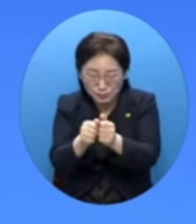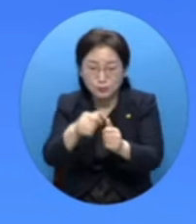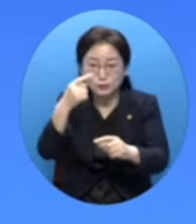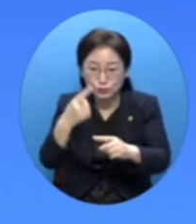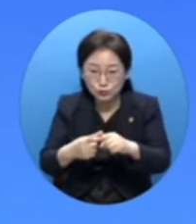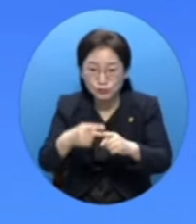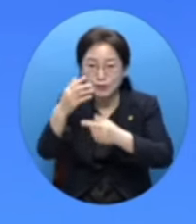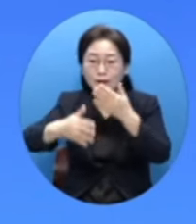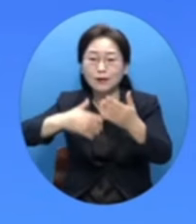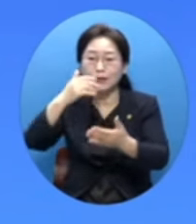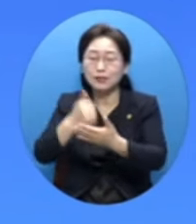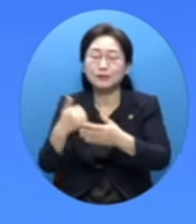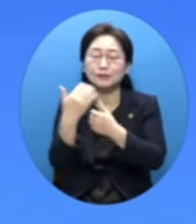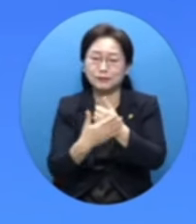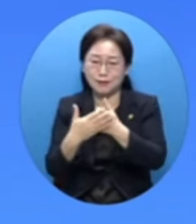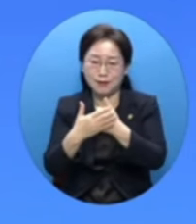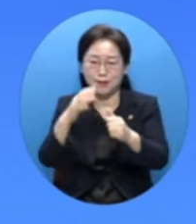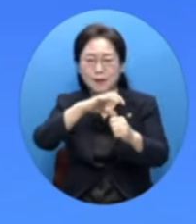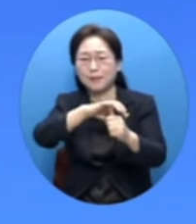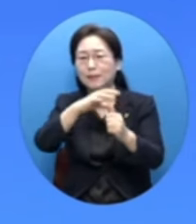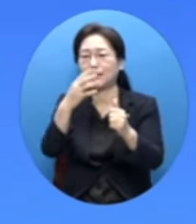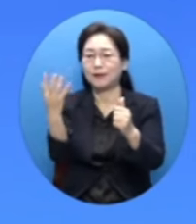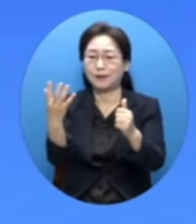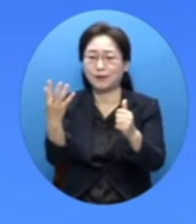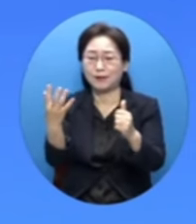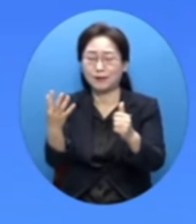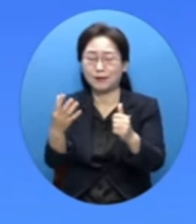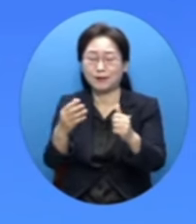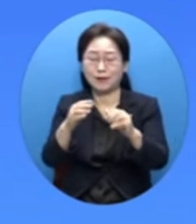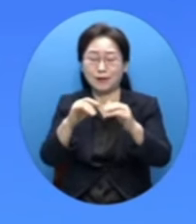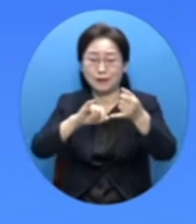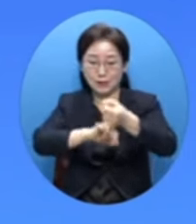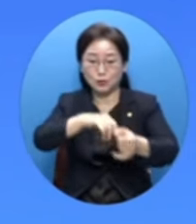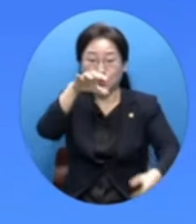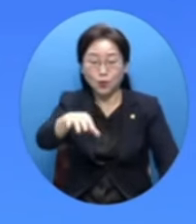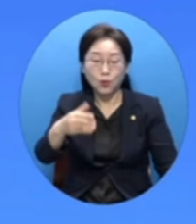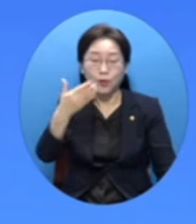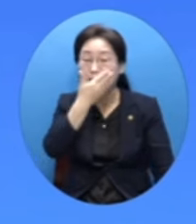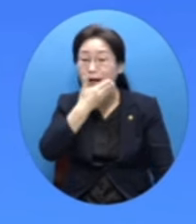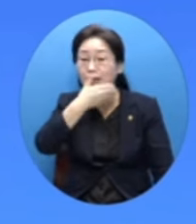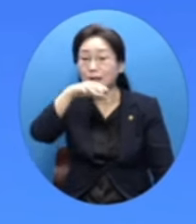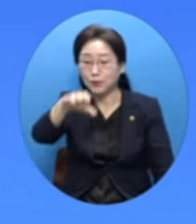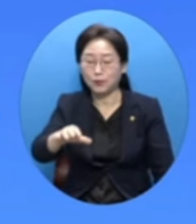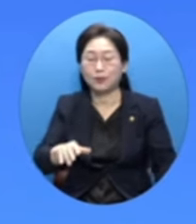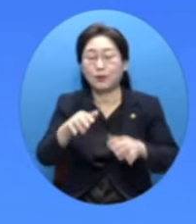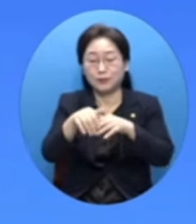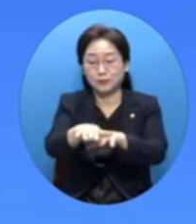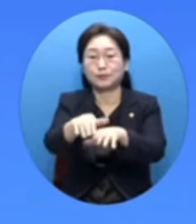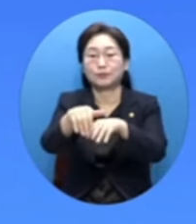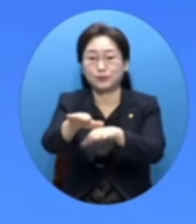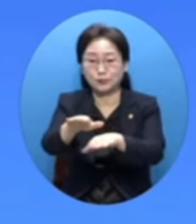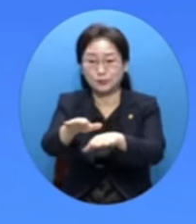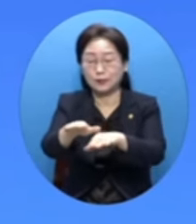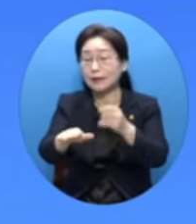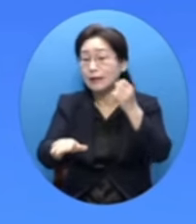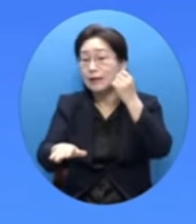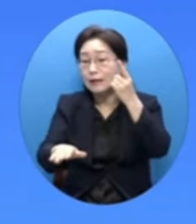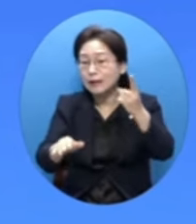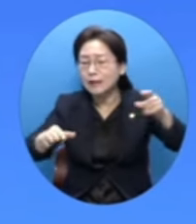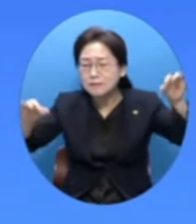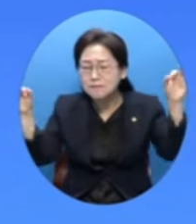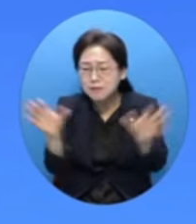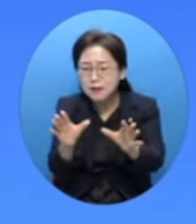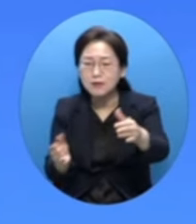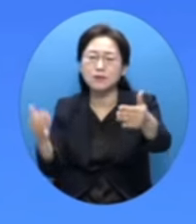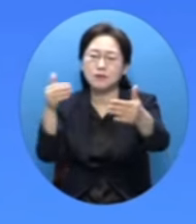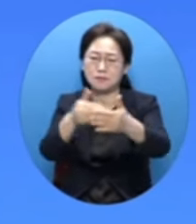하나님의 가운데 해방받고 약속의 땅 가나안으로 가게 되었는데 한 달이면 갈 수 있는 거리를